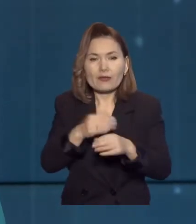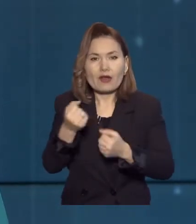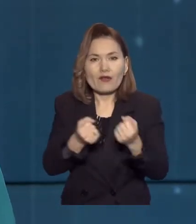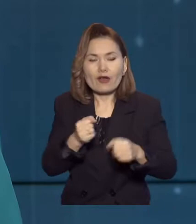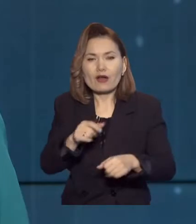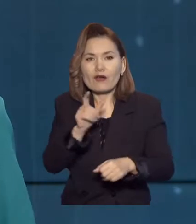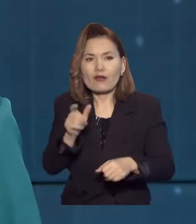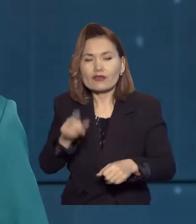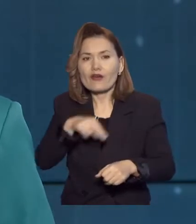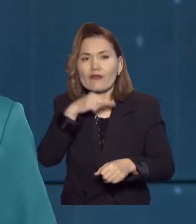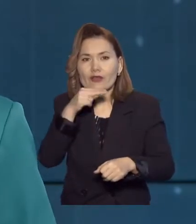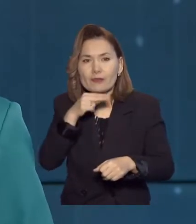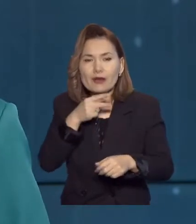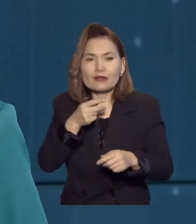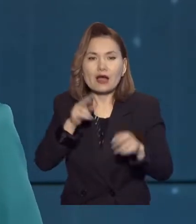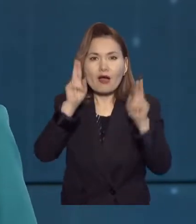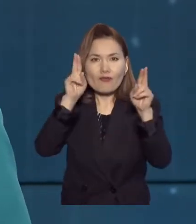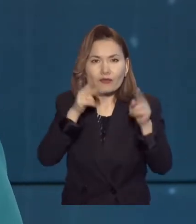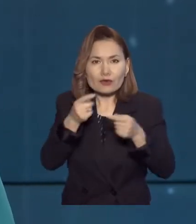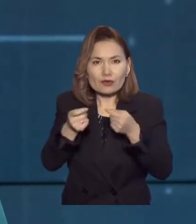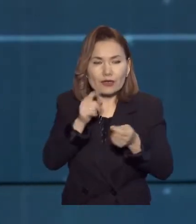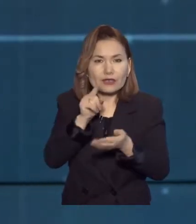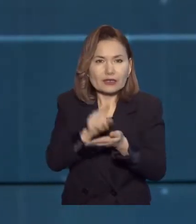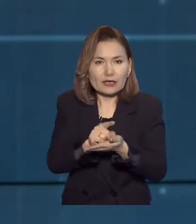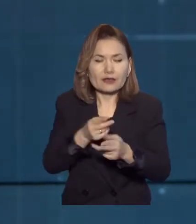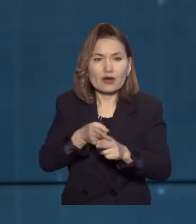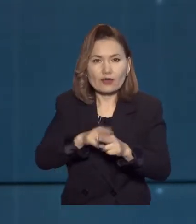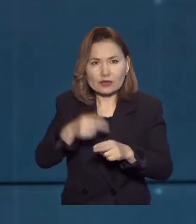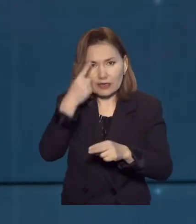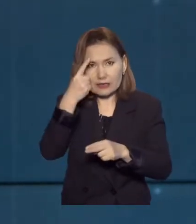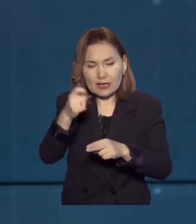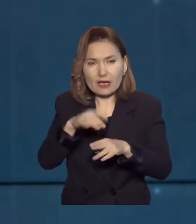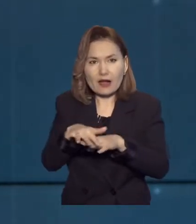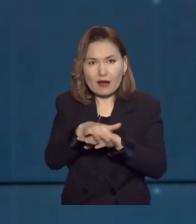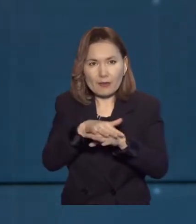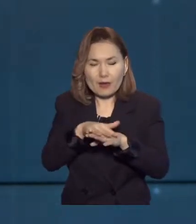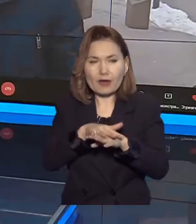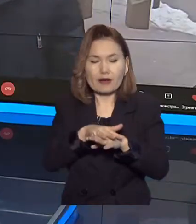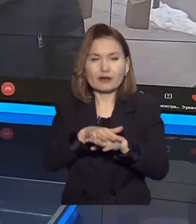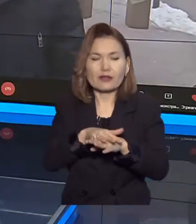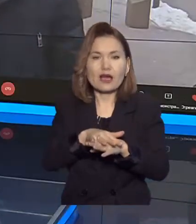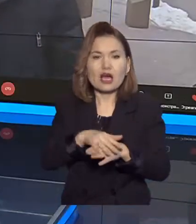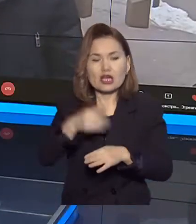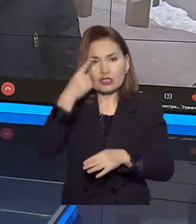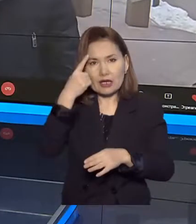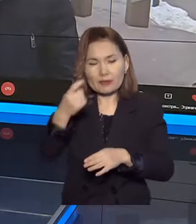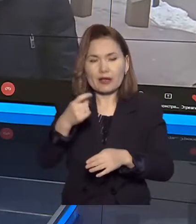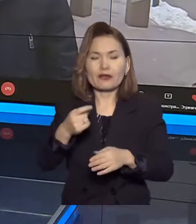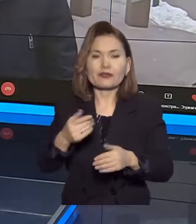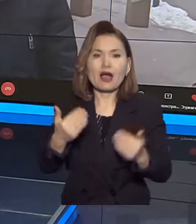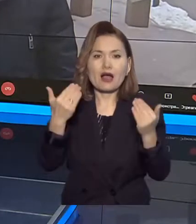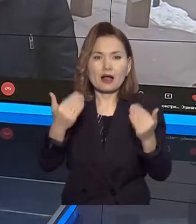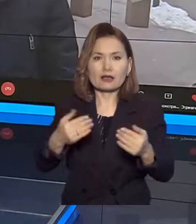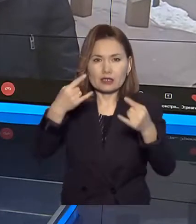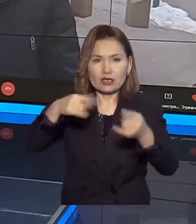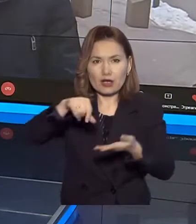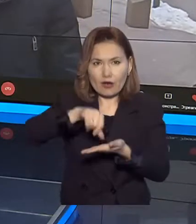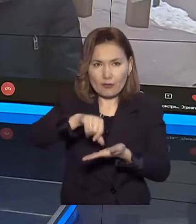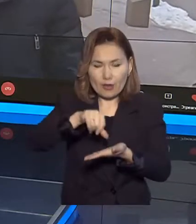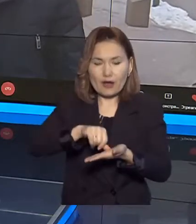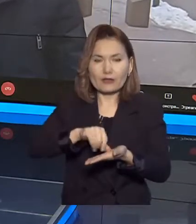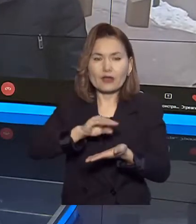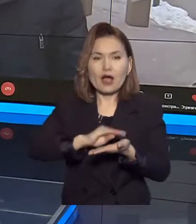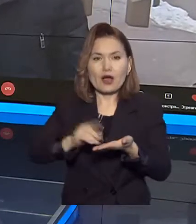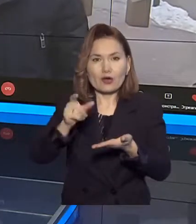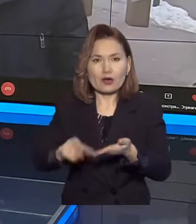отыр. Қазір бізбен әріптесім Қуан Нұрақын тікелей байланысқа қосылып тұр. Қуан, қайырлы күн. Зардап